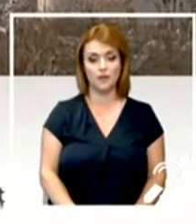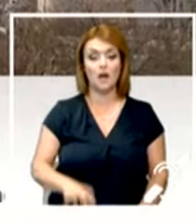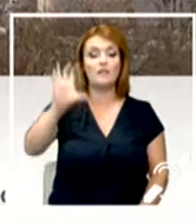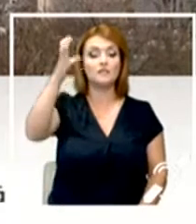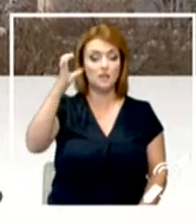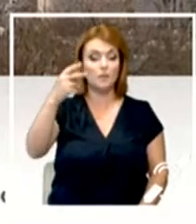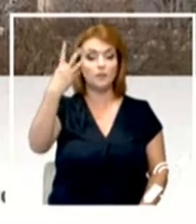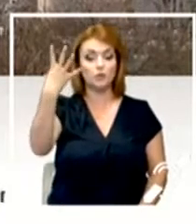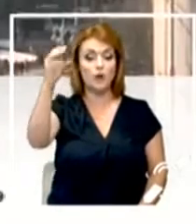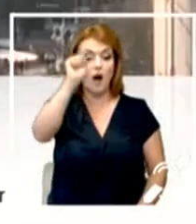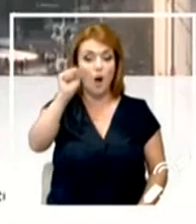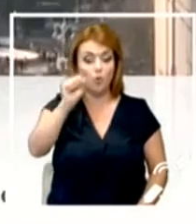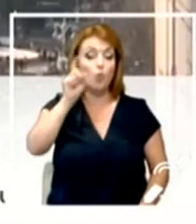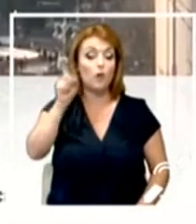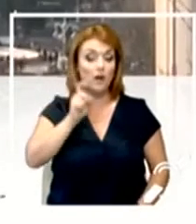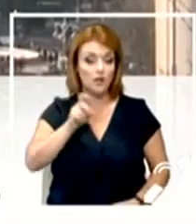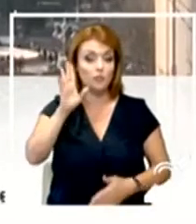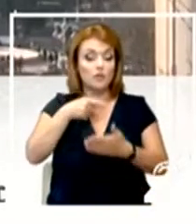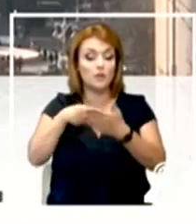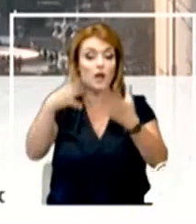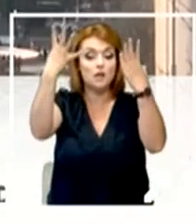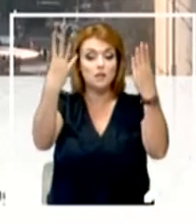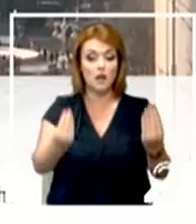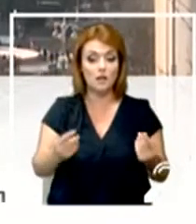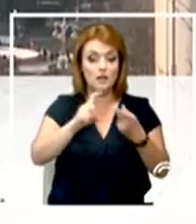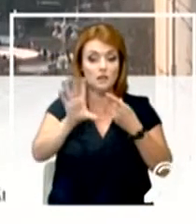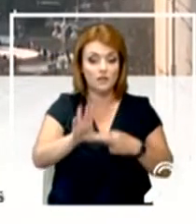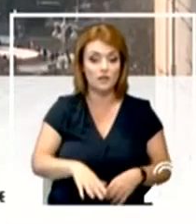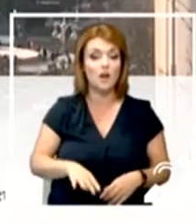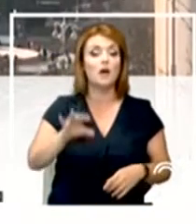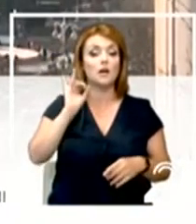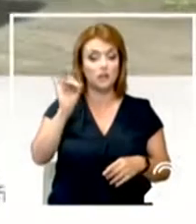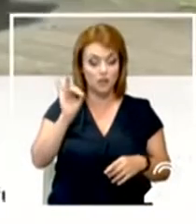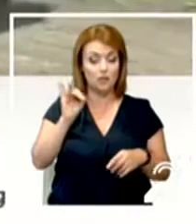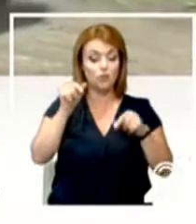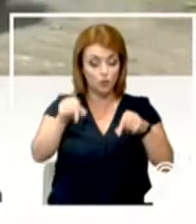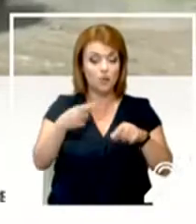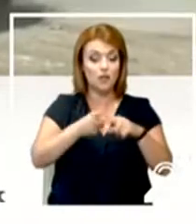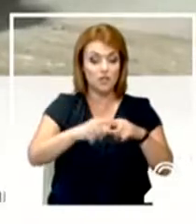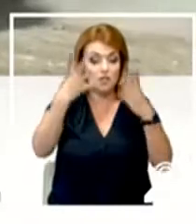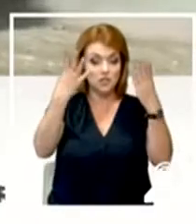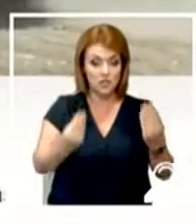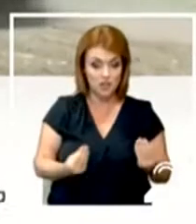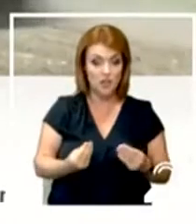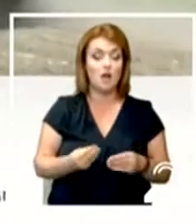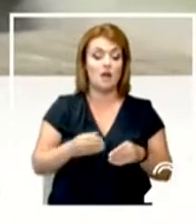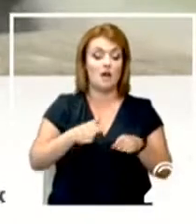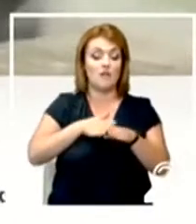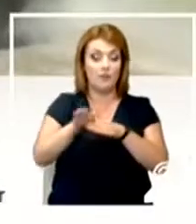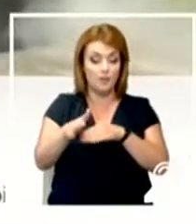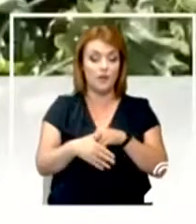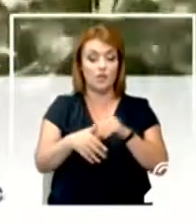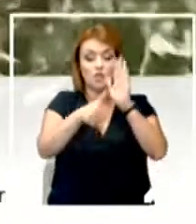Miercuri, pe 24 august, Ucraina va marca ziua independenței și tot în acea zi se va împlini jumătate de an de la invazia armatei ruse.